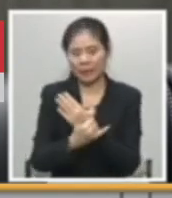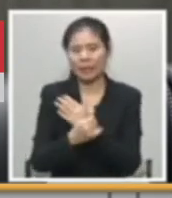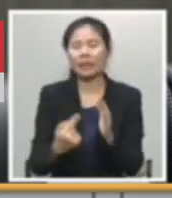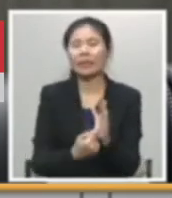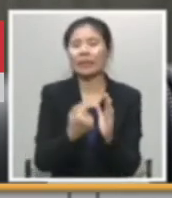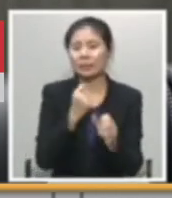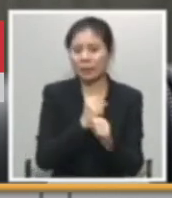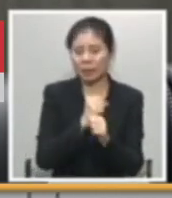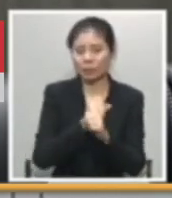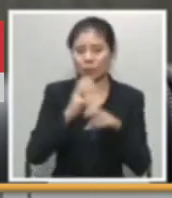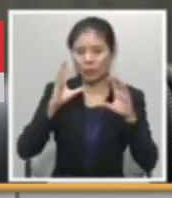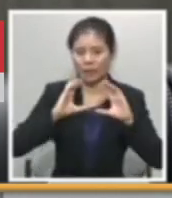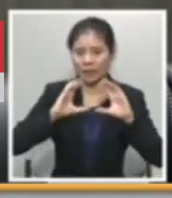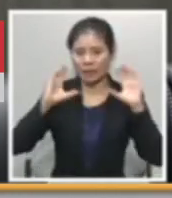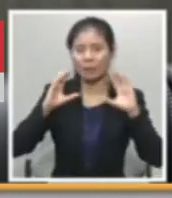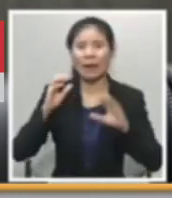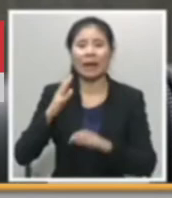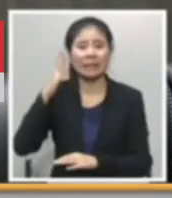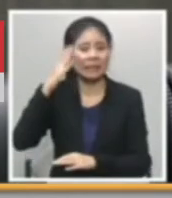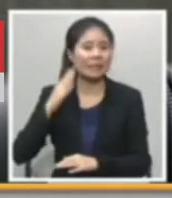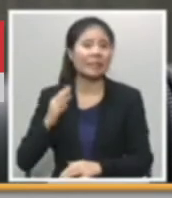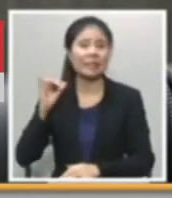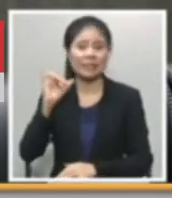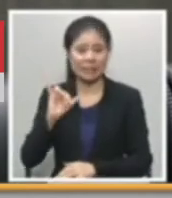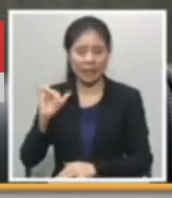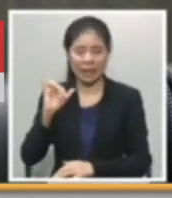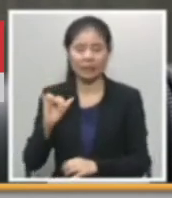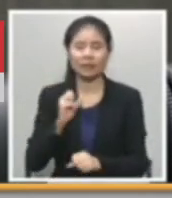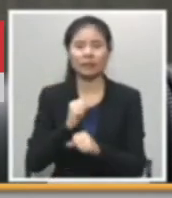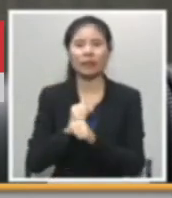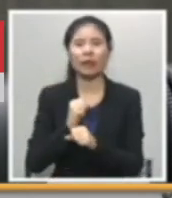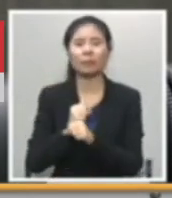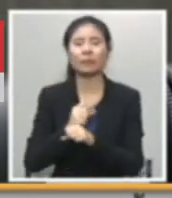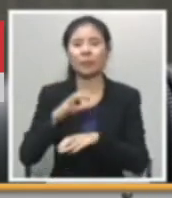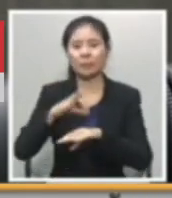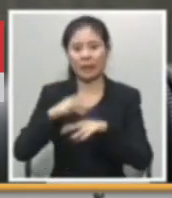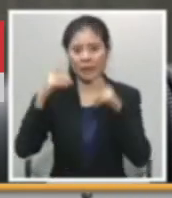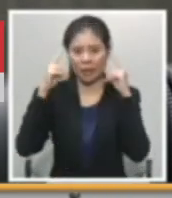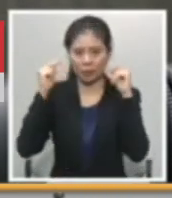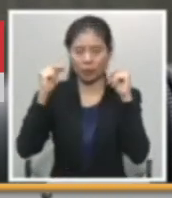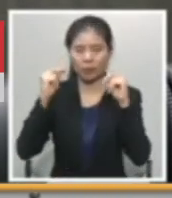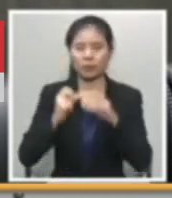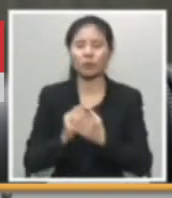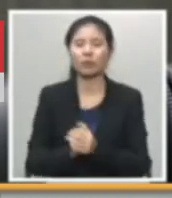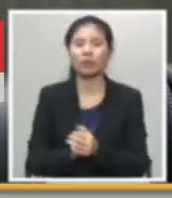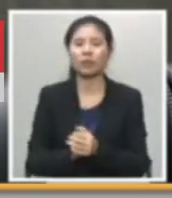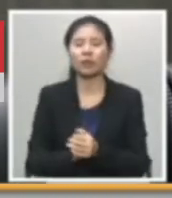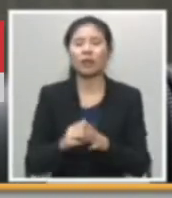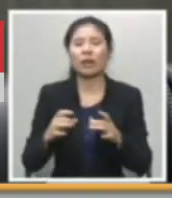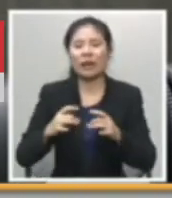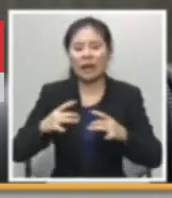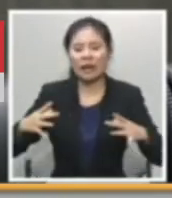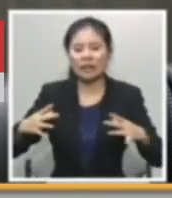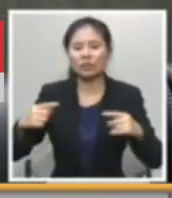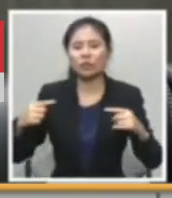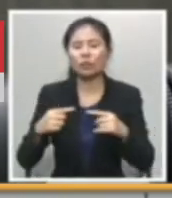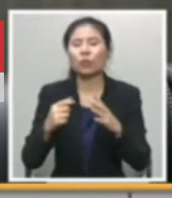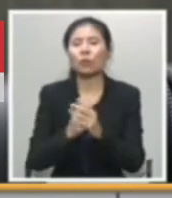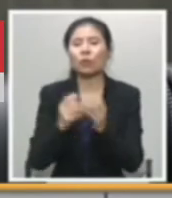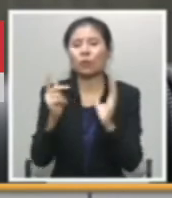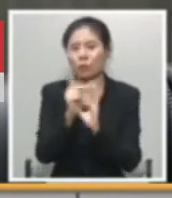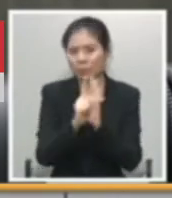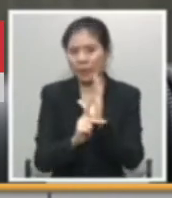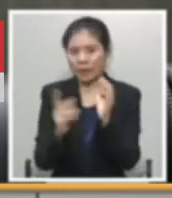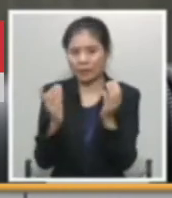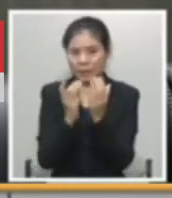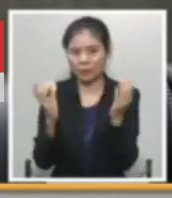รเป็นนายกรัฐมนตรีว่าการดำเนินการดังกล่าวนั้นขัดหรือแย้งต่อรัฐธรรมนูญหรือ